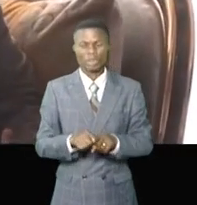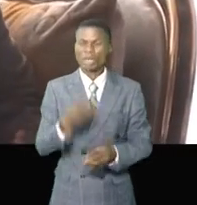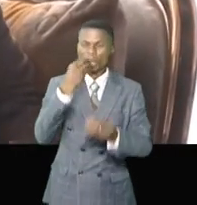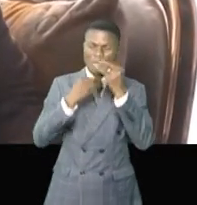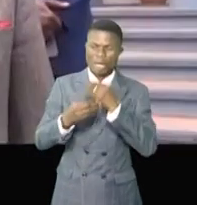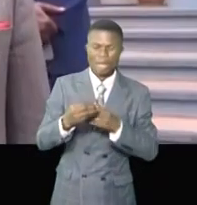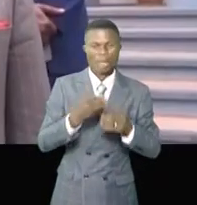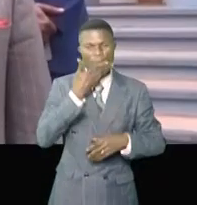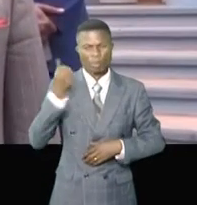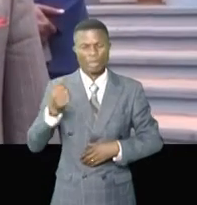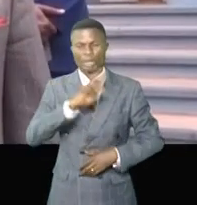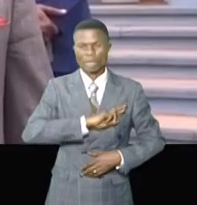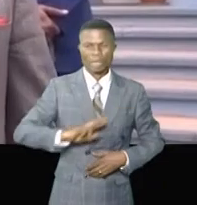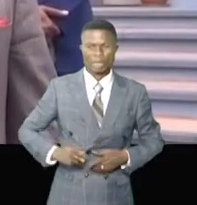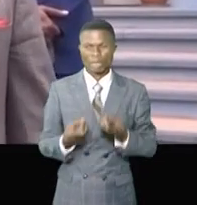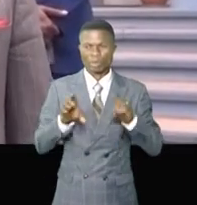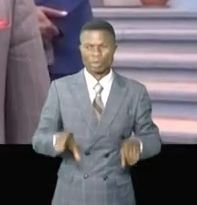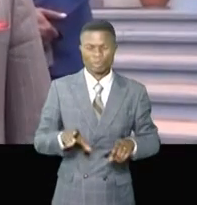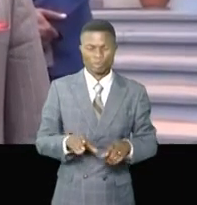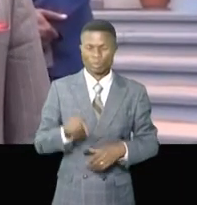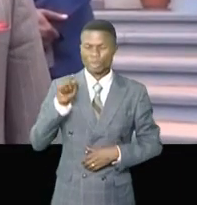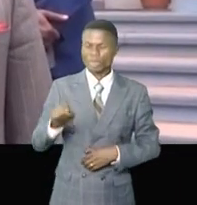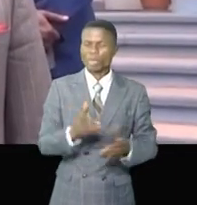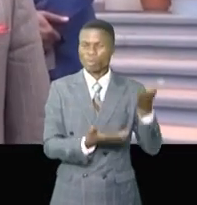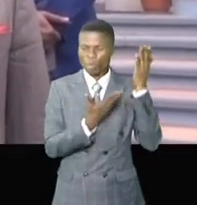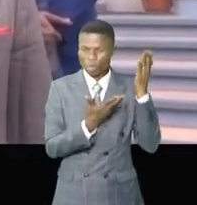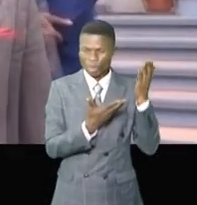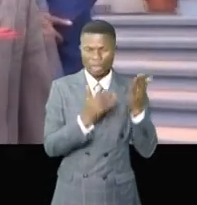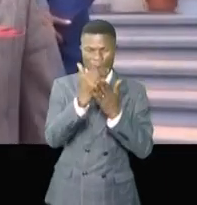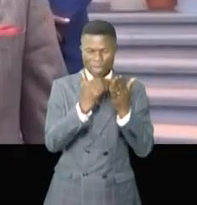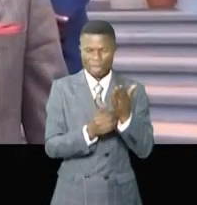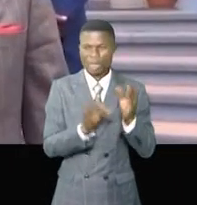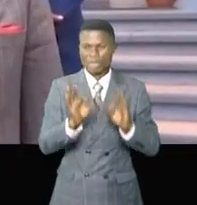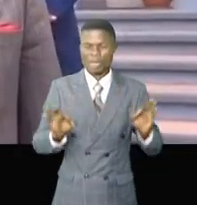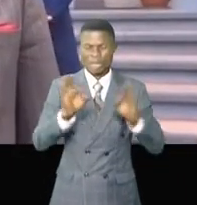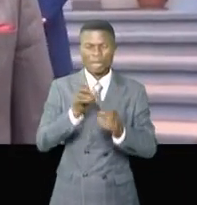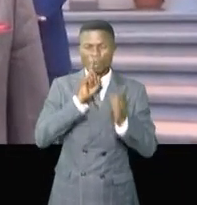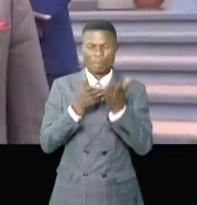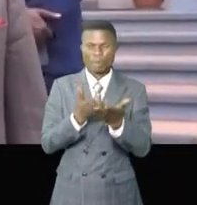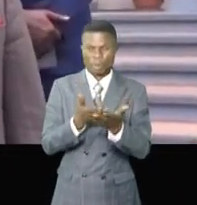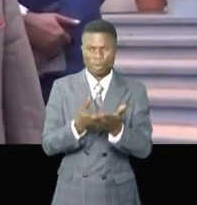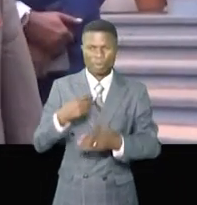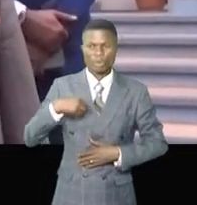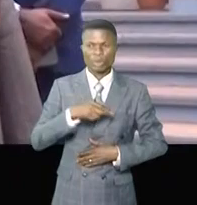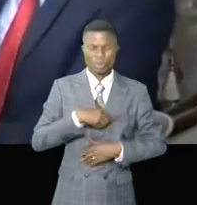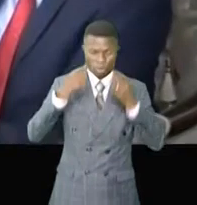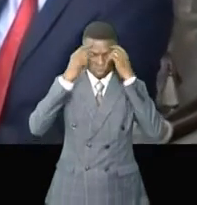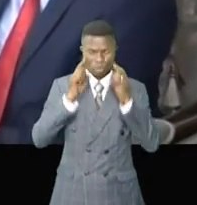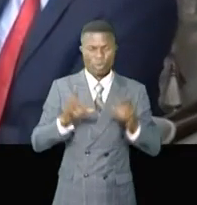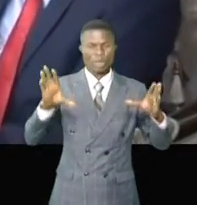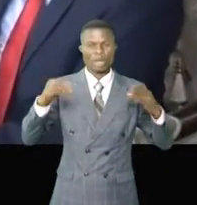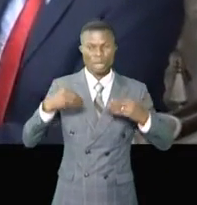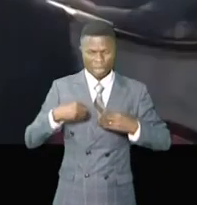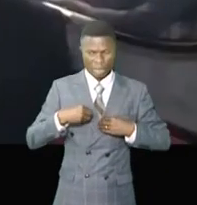l'alimentation pour la RDC. Ce sont des points essentiels sur lesquels nous avons échangé. Et nous nous sommes mis d'accord, le